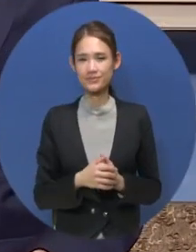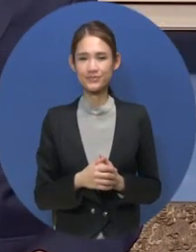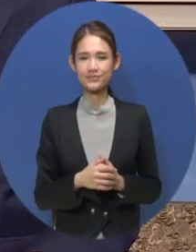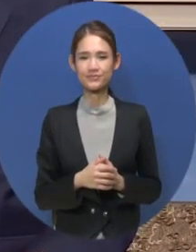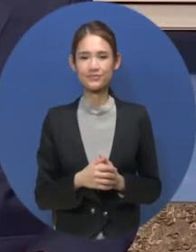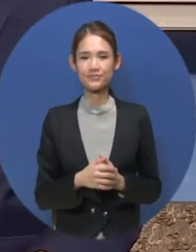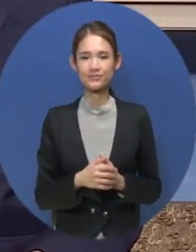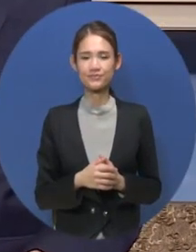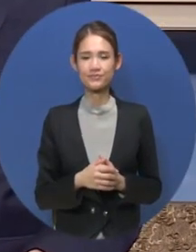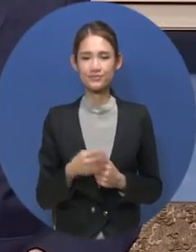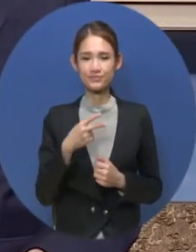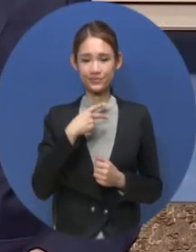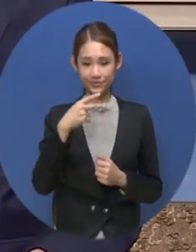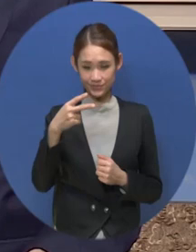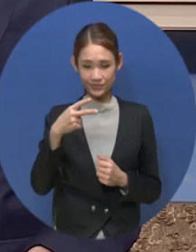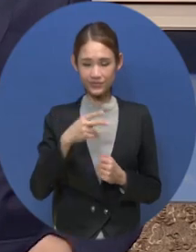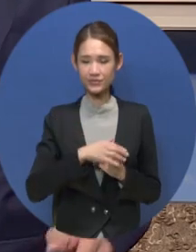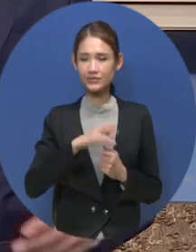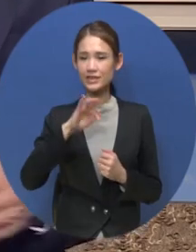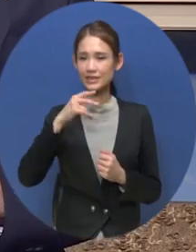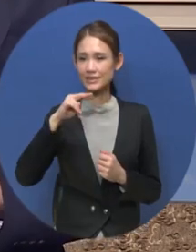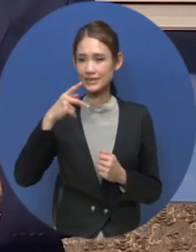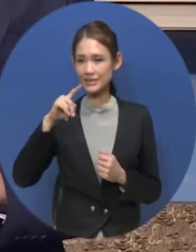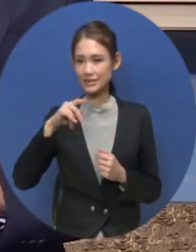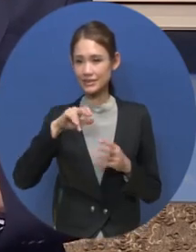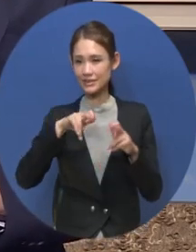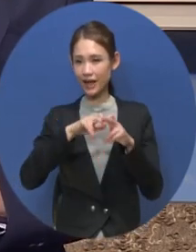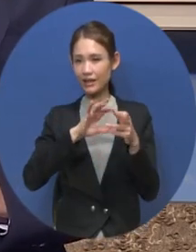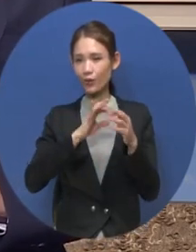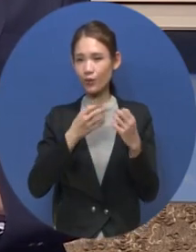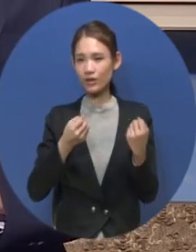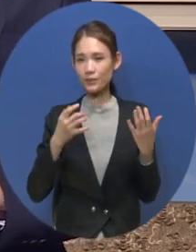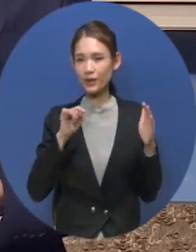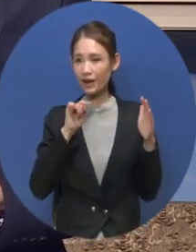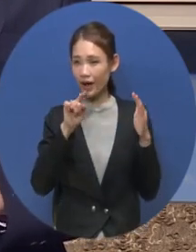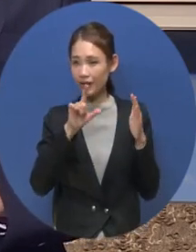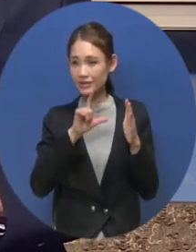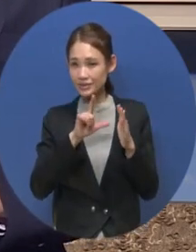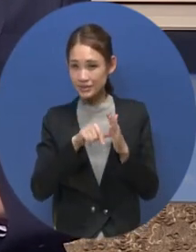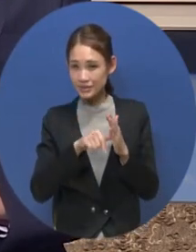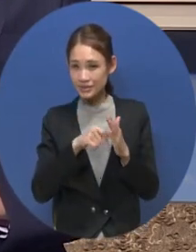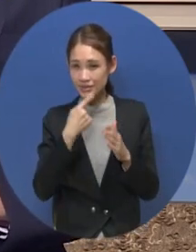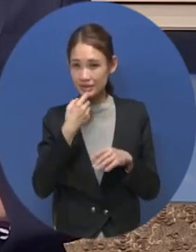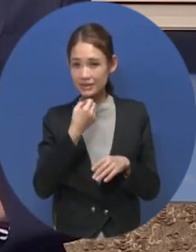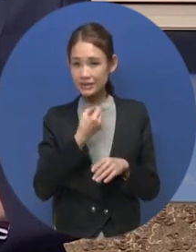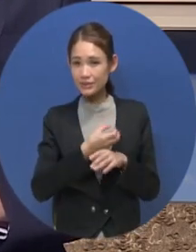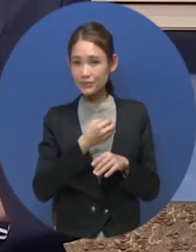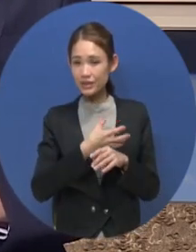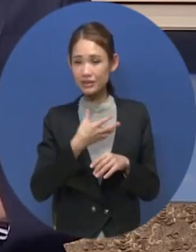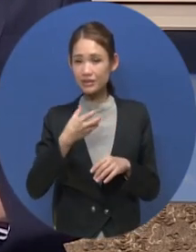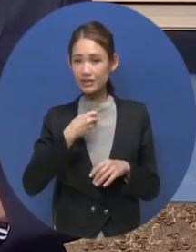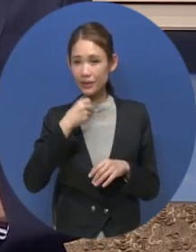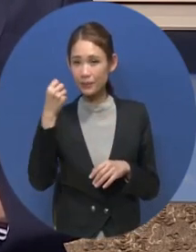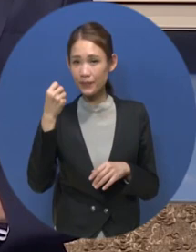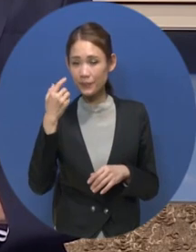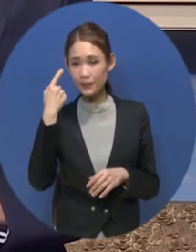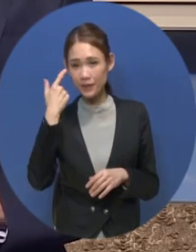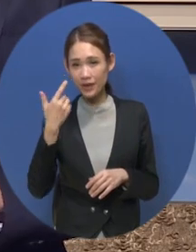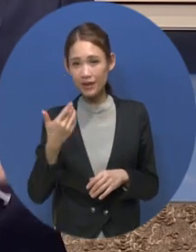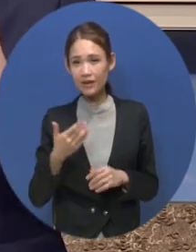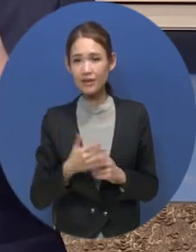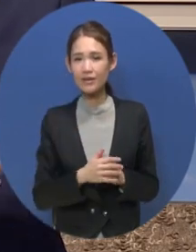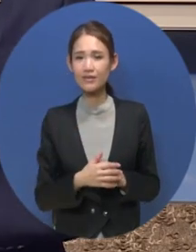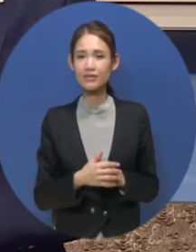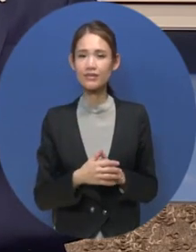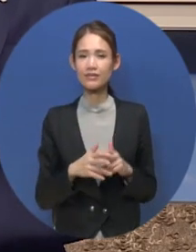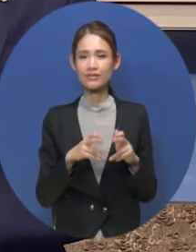이게 2000년도에 시드니 패럴림픽을 나가셨을 때 예. 금메달을 딸 것 같으셨어요? 예상을 좀 하셨나요?